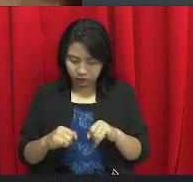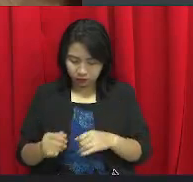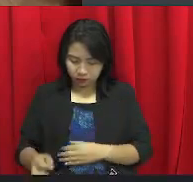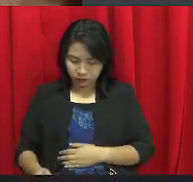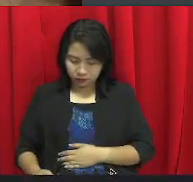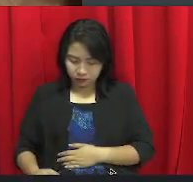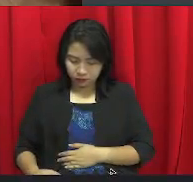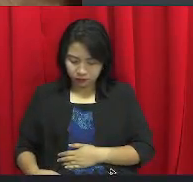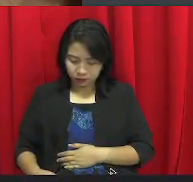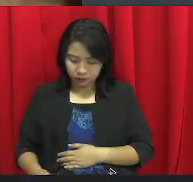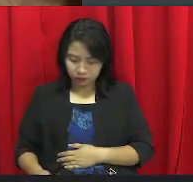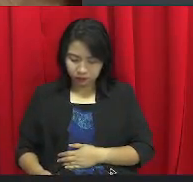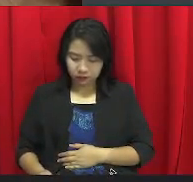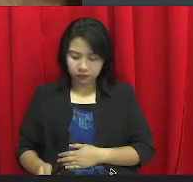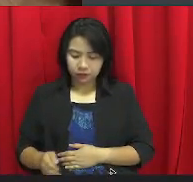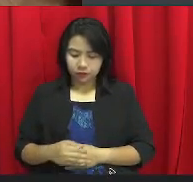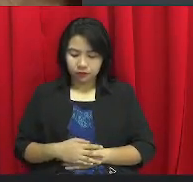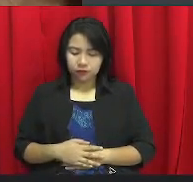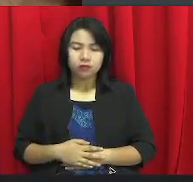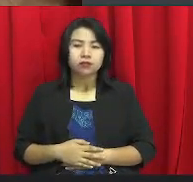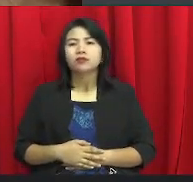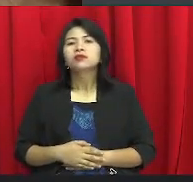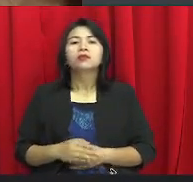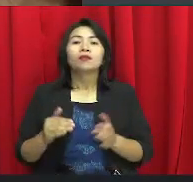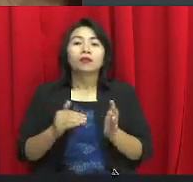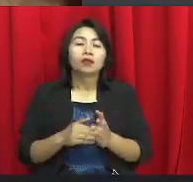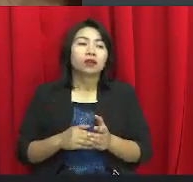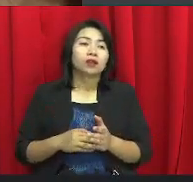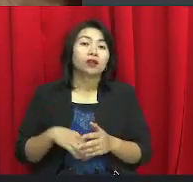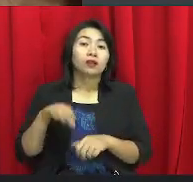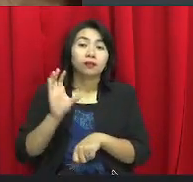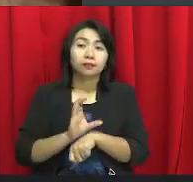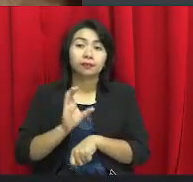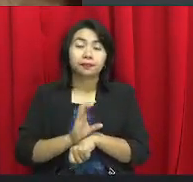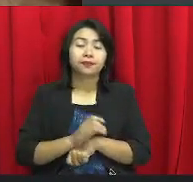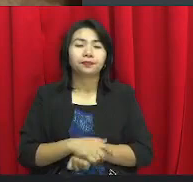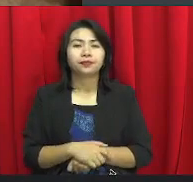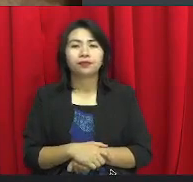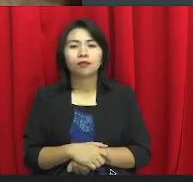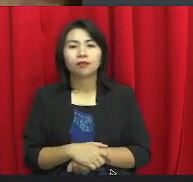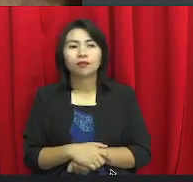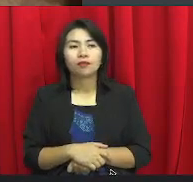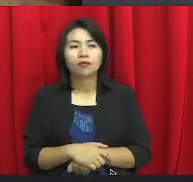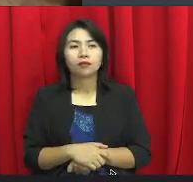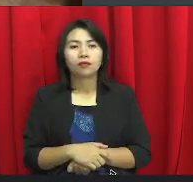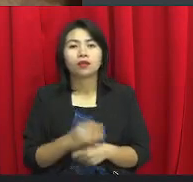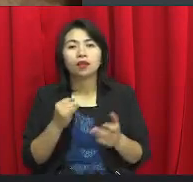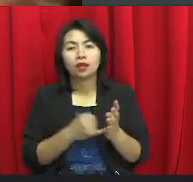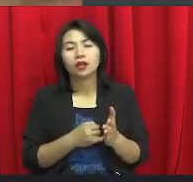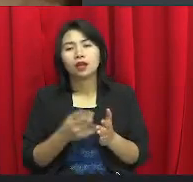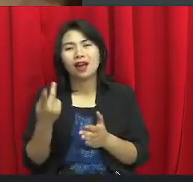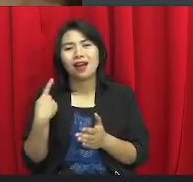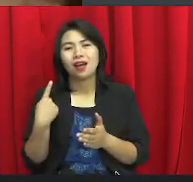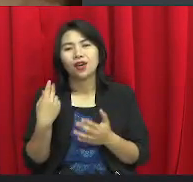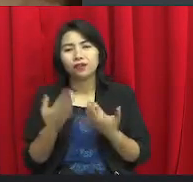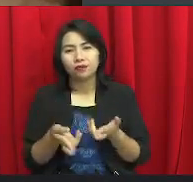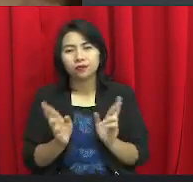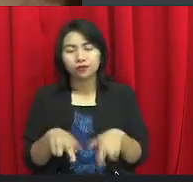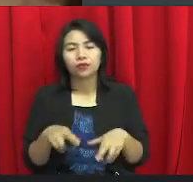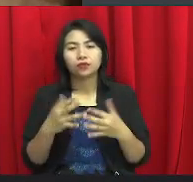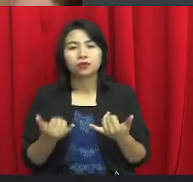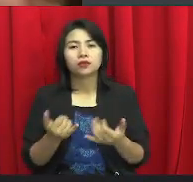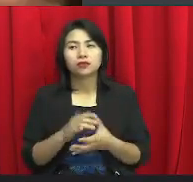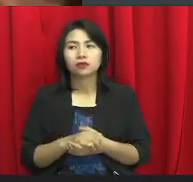magpo-produce din niya na may standard. Ang simbahan mga kapatid, no, nagpo-produce ang mga missionary. Ang ating simbahan mga